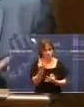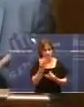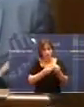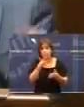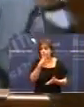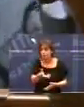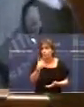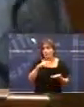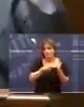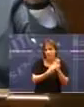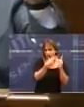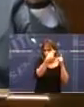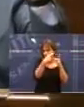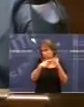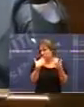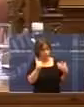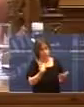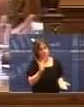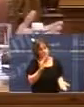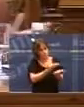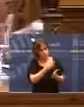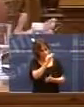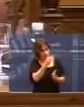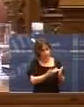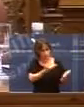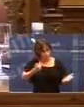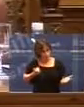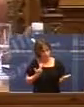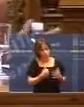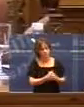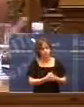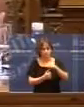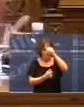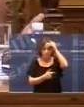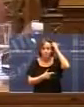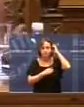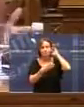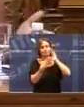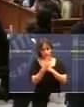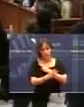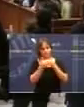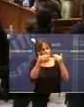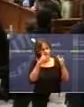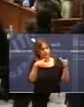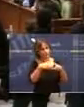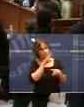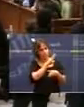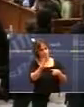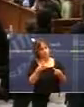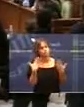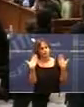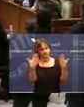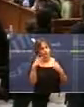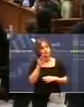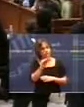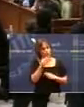ha demanat a Francina Armengol que resolgui l'esclatxa oberta en la governabilitat del Consell. I un cop més, Armengol ha